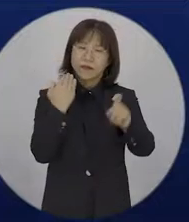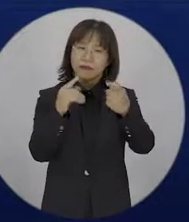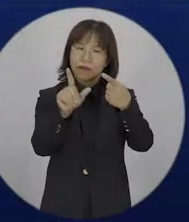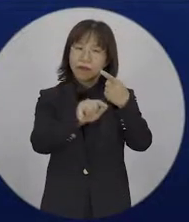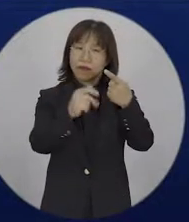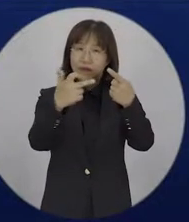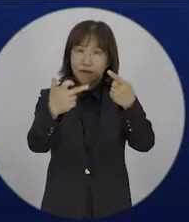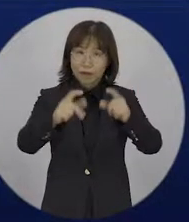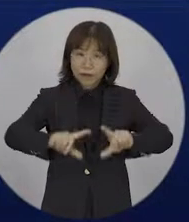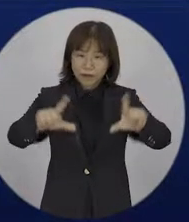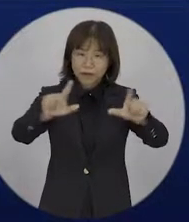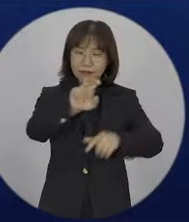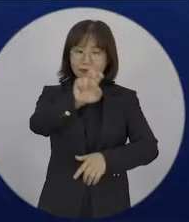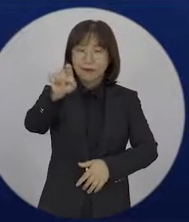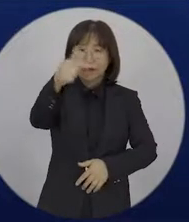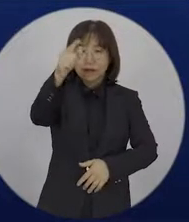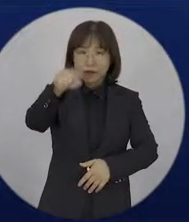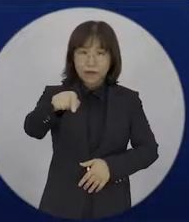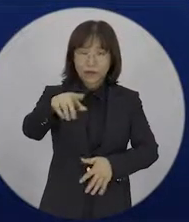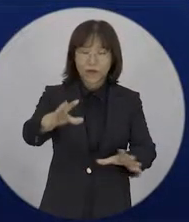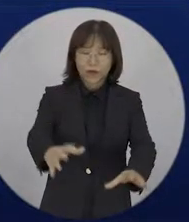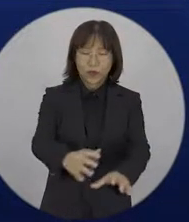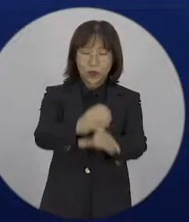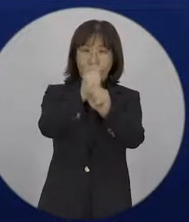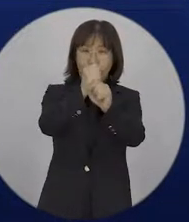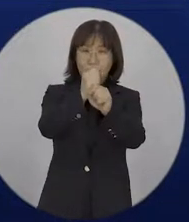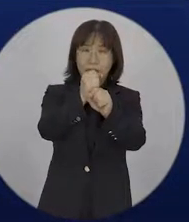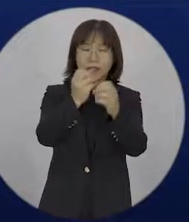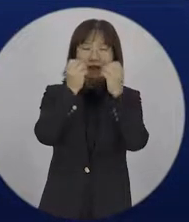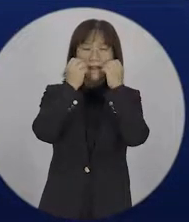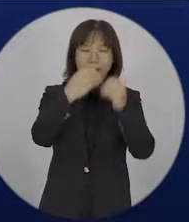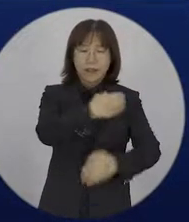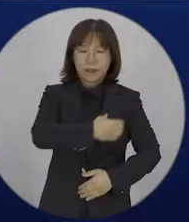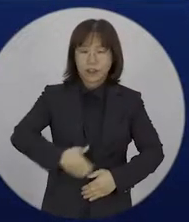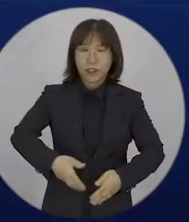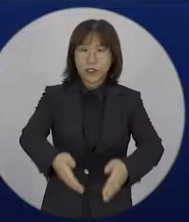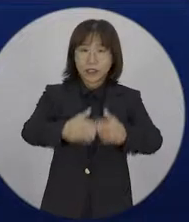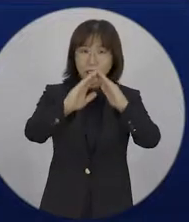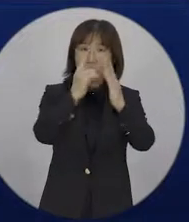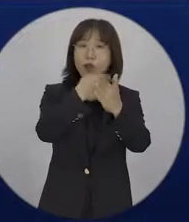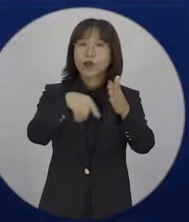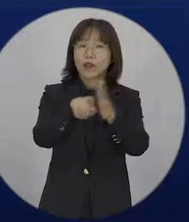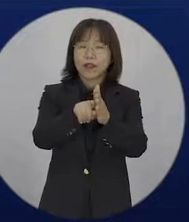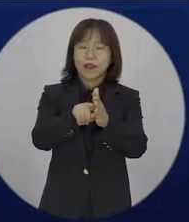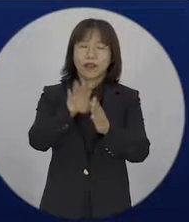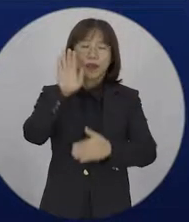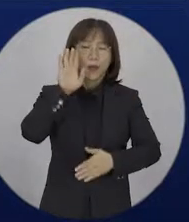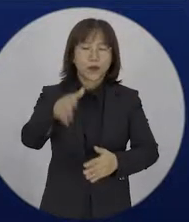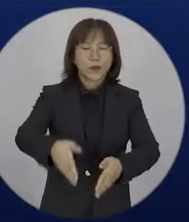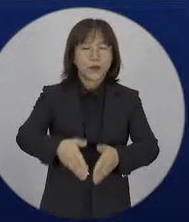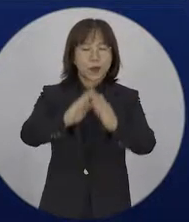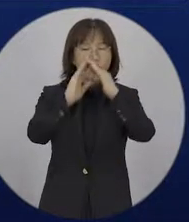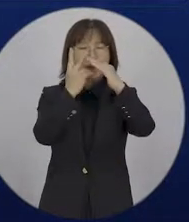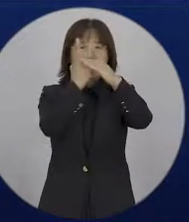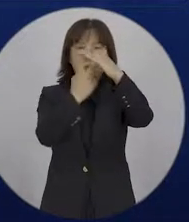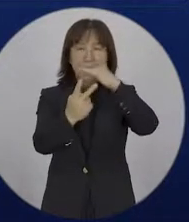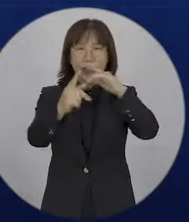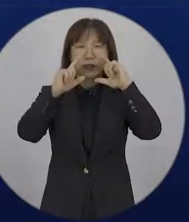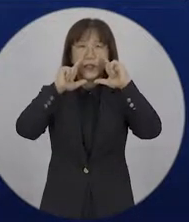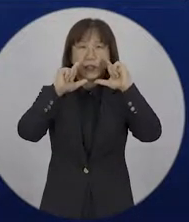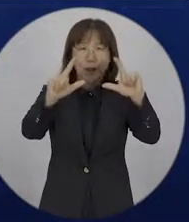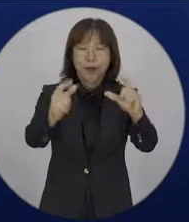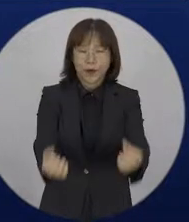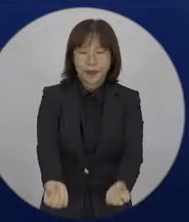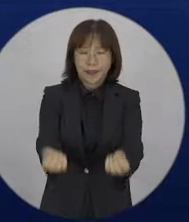지난 17일 마곡지구 통합 신청사 부지 업 녹지대 광장에서 강서구 통합 신청사 건립 비전